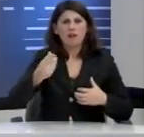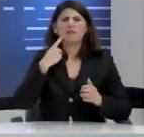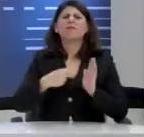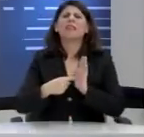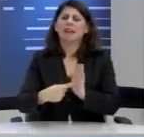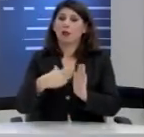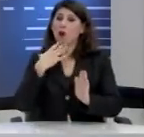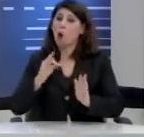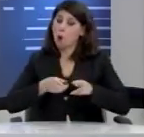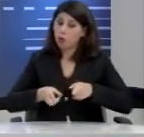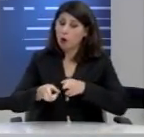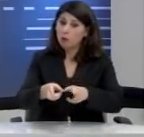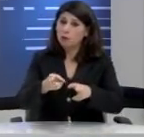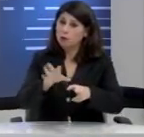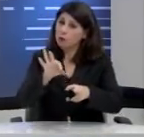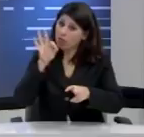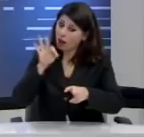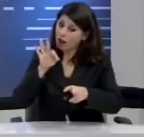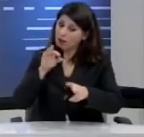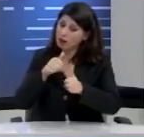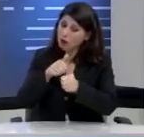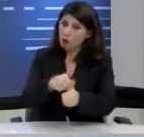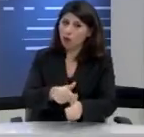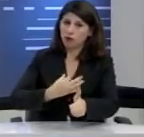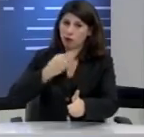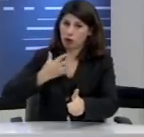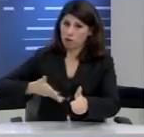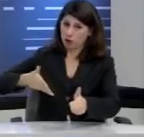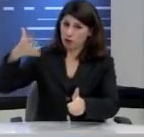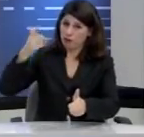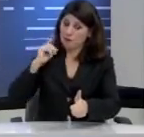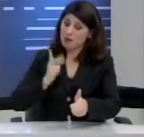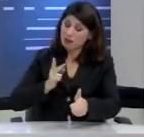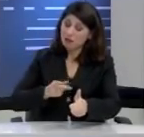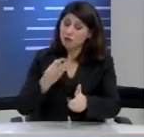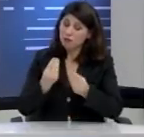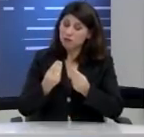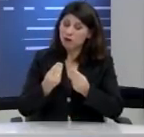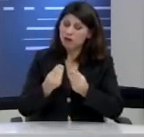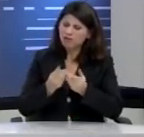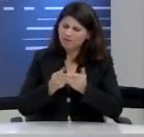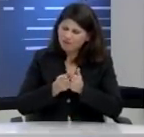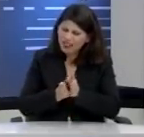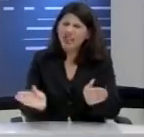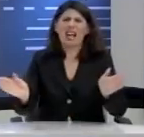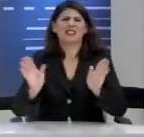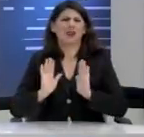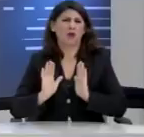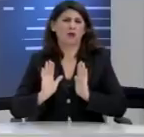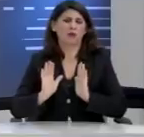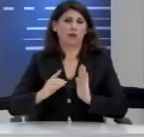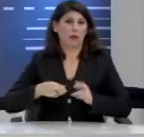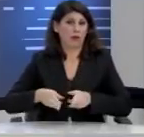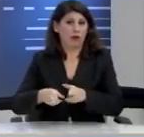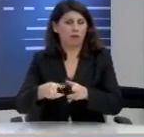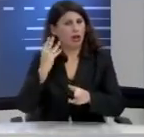δρόμος που έχει επιλέξει ο κ. Μητσοτάκης είναι επικίνδυνος και δικαστικός δρόμος. Άκουσα και τον κύριο Θεοδωράκη να μιλά για